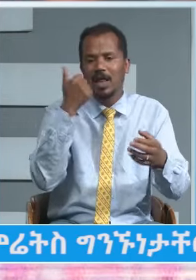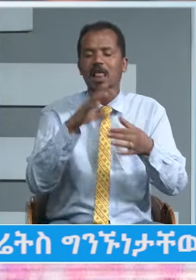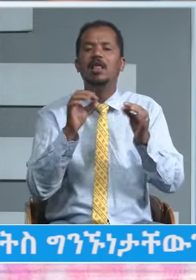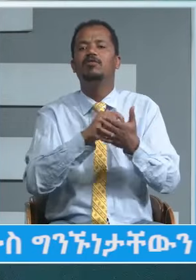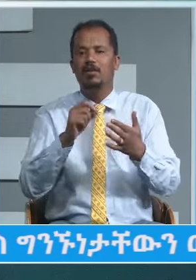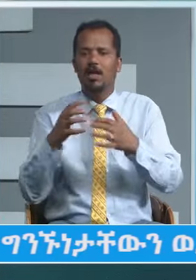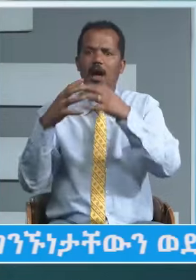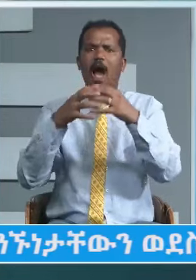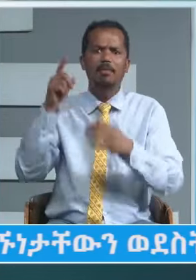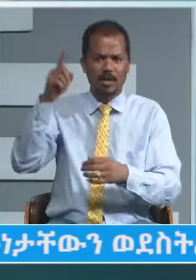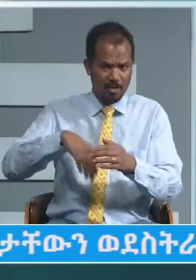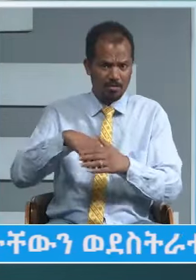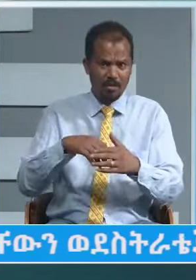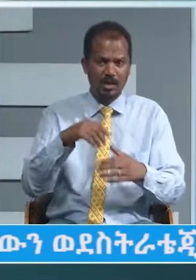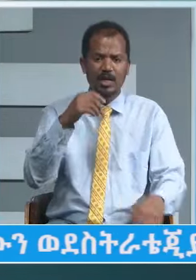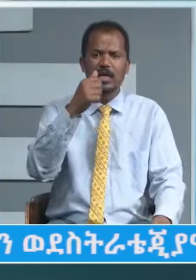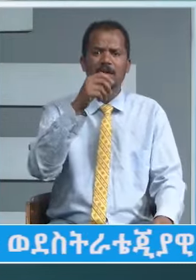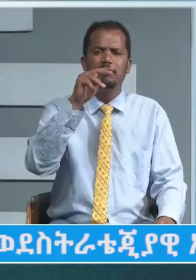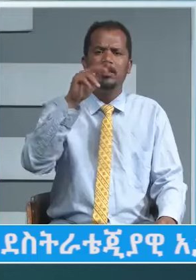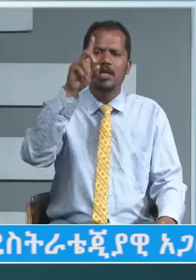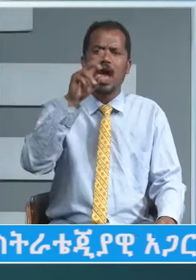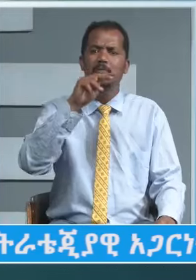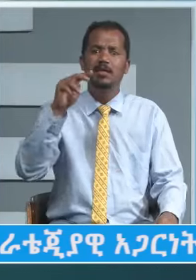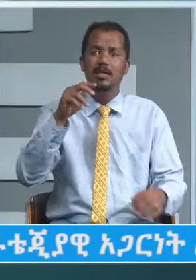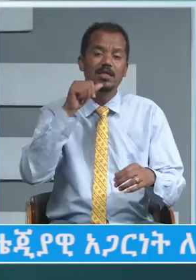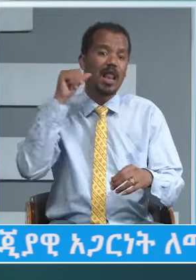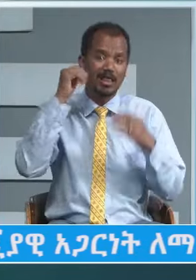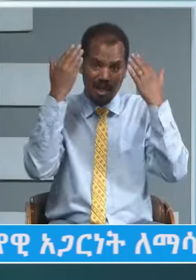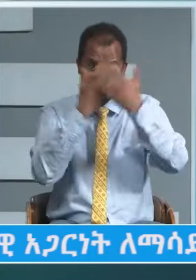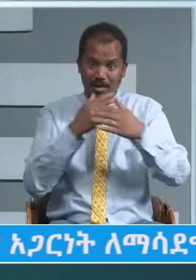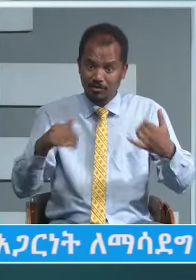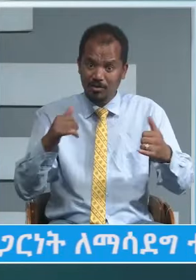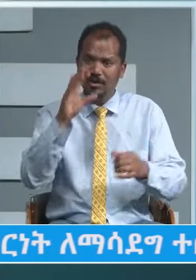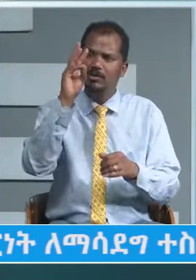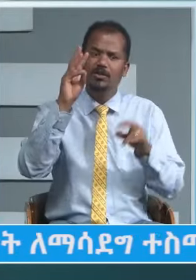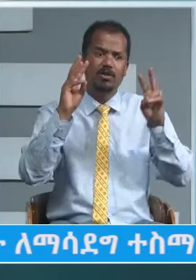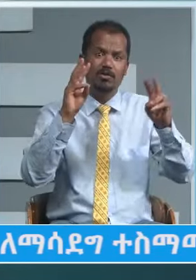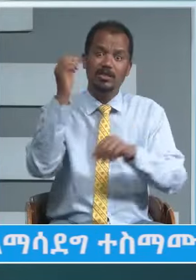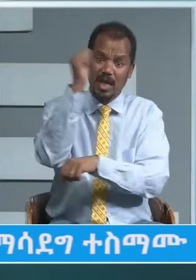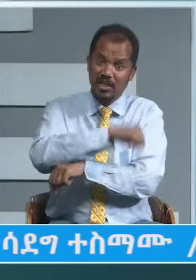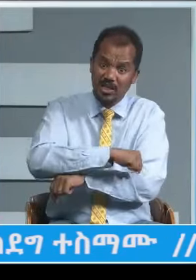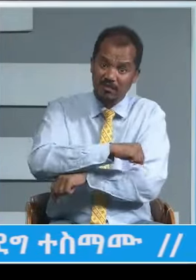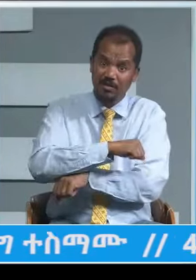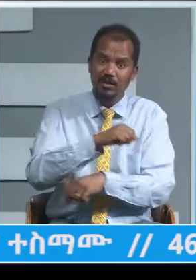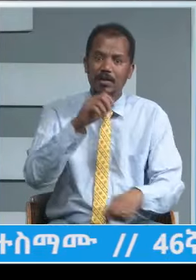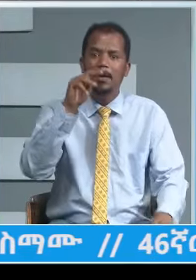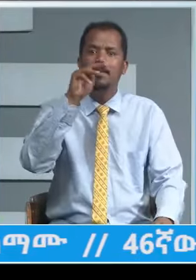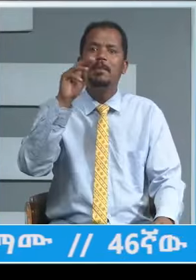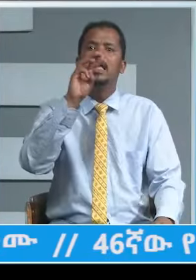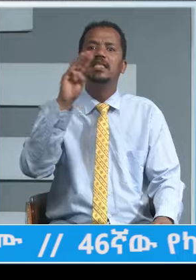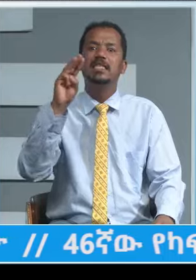ሌላ ታሪክ ጽፏል። በአሜሪካ ሜጀር ሊግ ሶከር ኢንተር ሚያሚ ከኒው ኢንግላንድ ጋር ያደረገውን የትላንት ምሽት ጨዋታ 6-2 በሆነ ውጤት